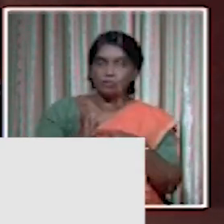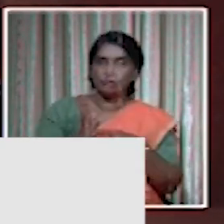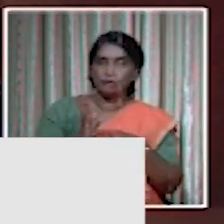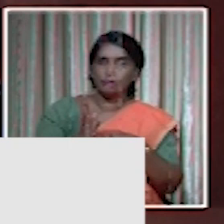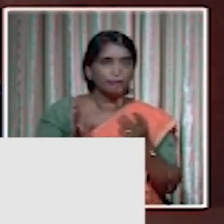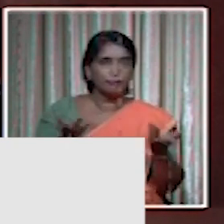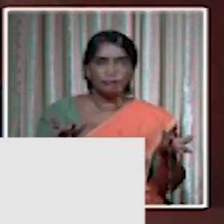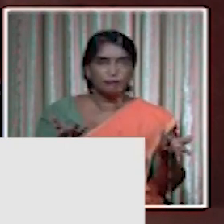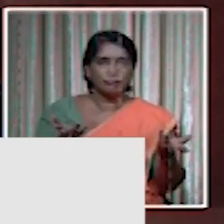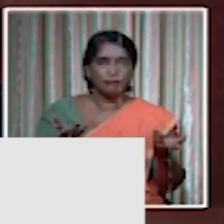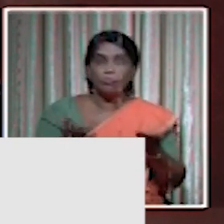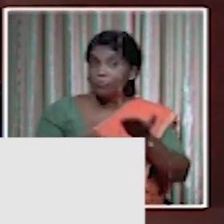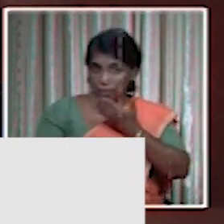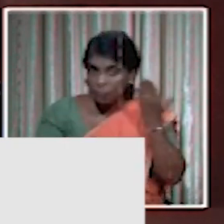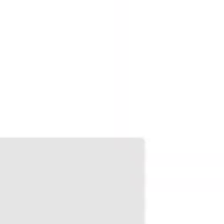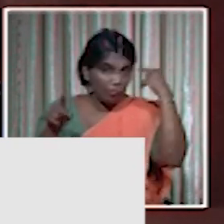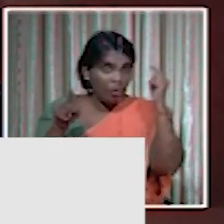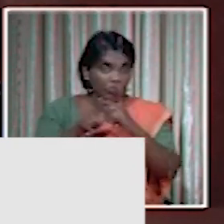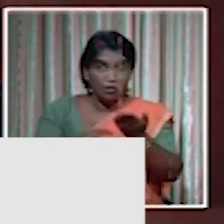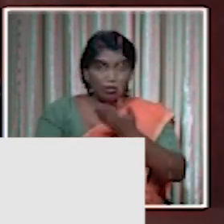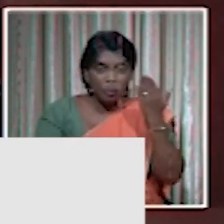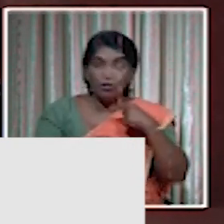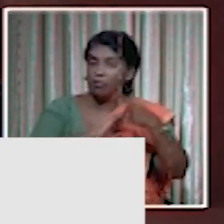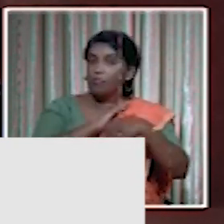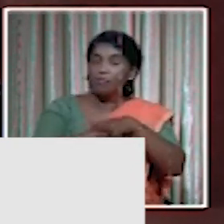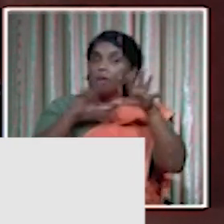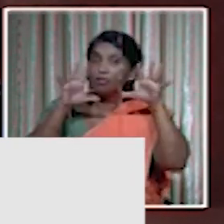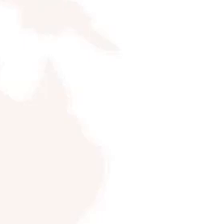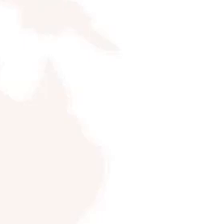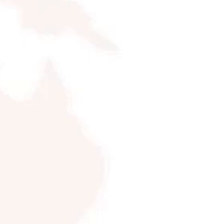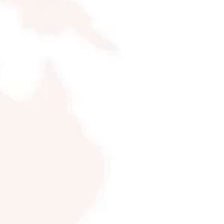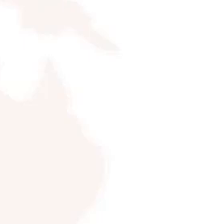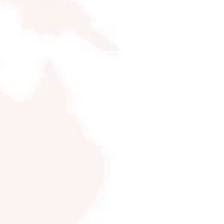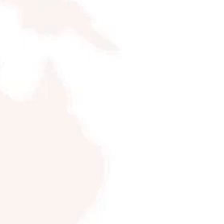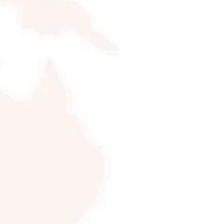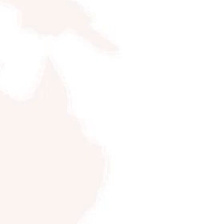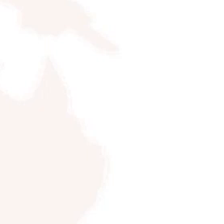නොකර සිටින්න කතානායකතුමනි එහෙම කරන්න පුළුවන්ද මේ රටේ දේපළ පිළිබඳව මේ රටේ දේපළ අයිතිව තිබෙන මේ රටේ මහජනයාට